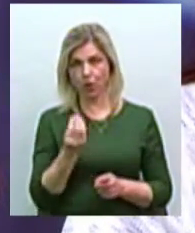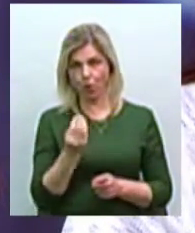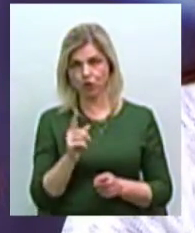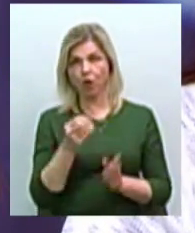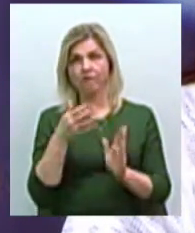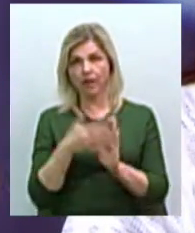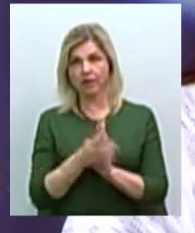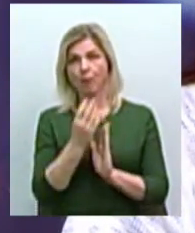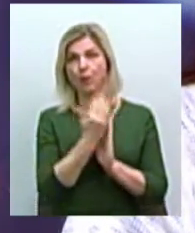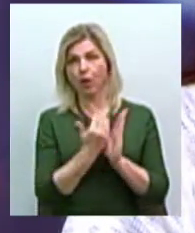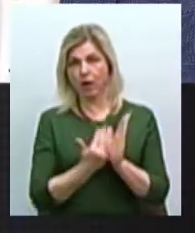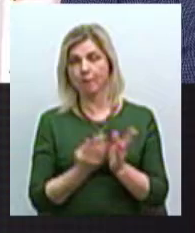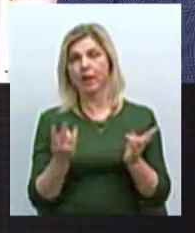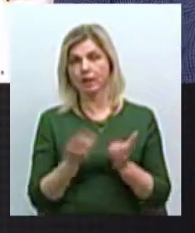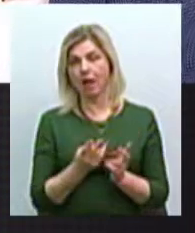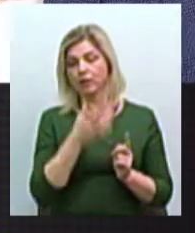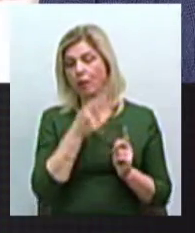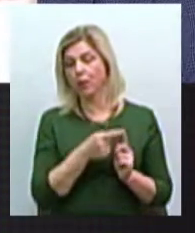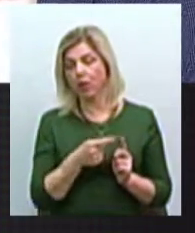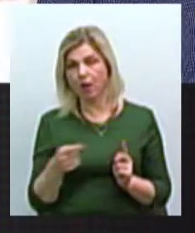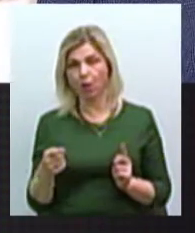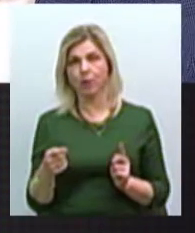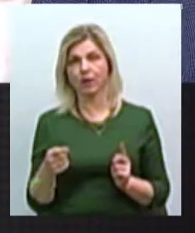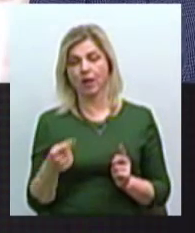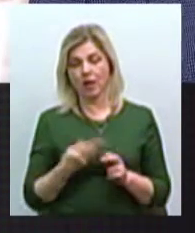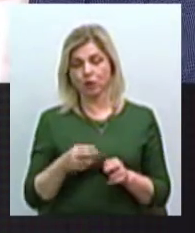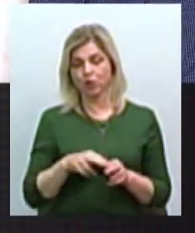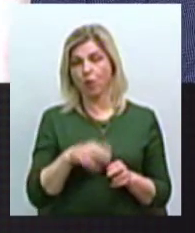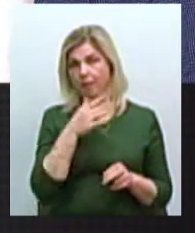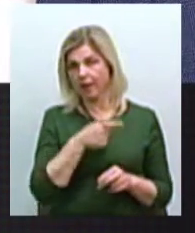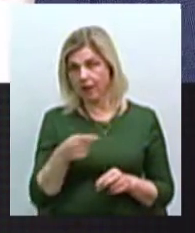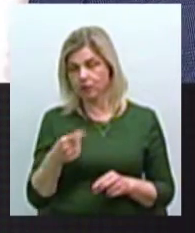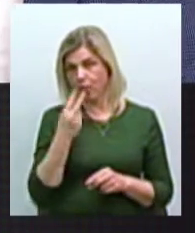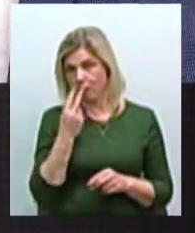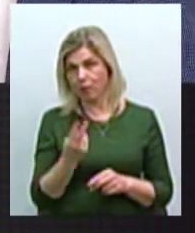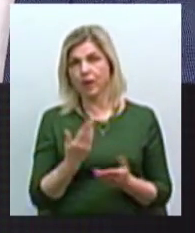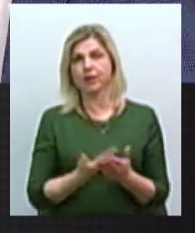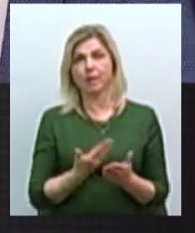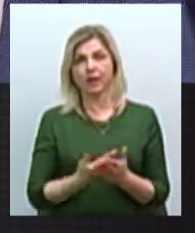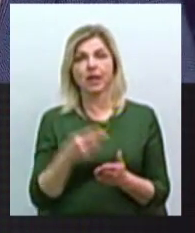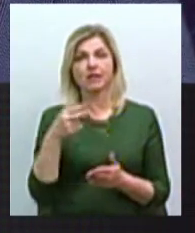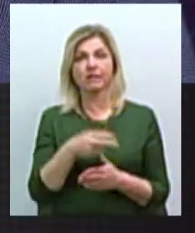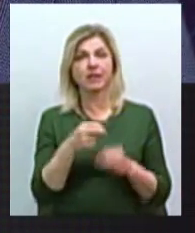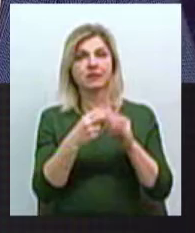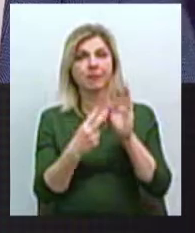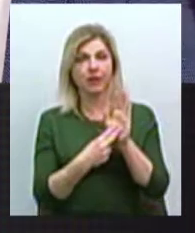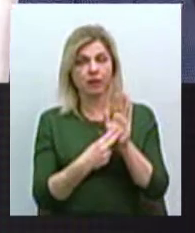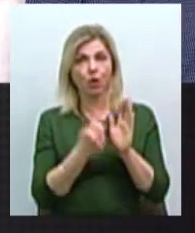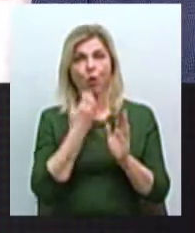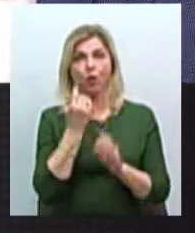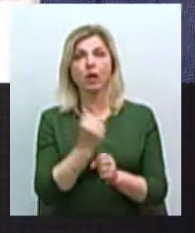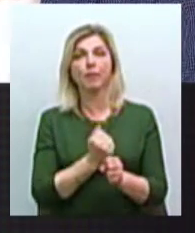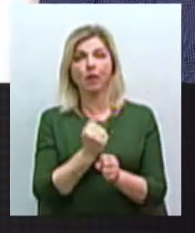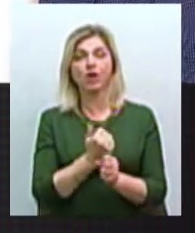витрачені на програми, потрібно вже протягом цього періоду побачити, що, наприклад, у 2017 році, коли